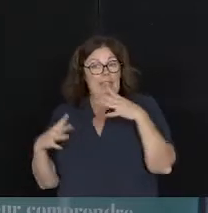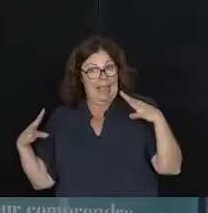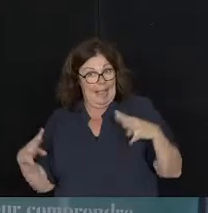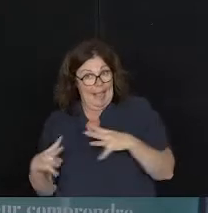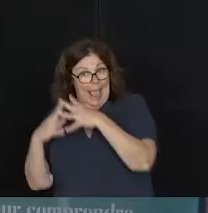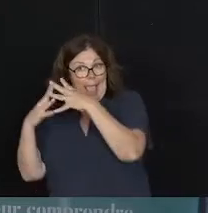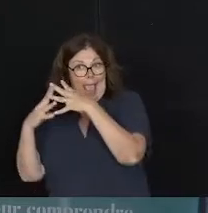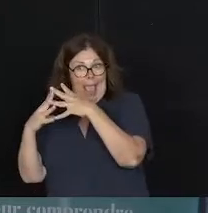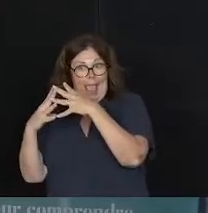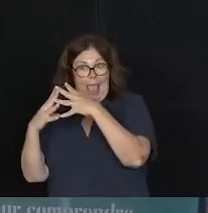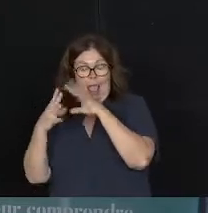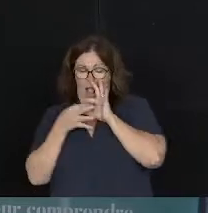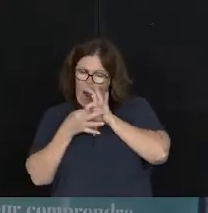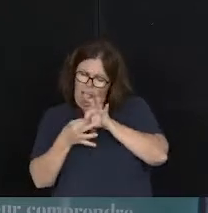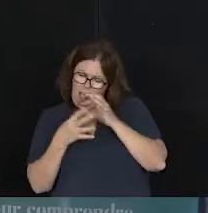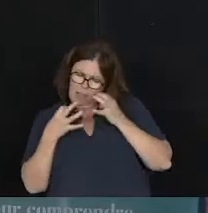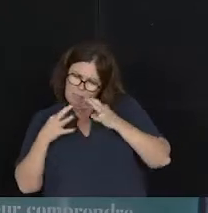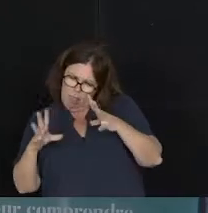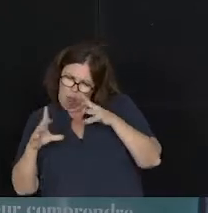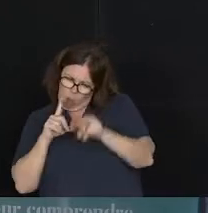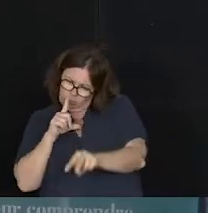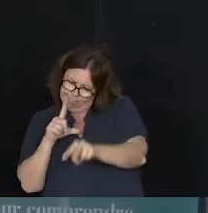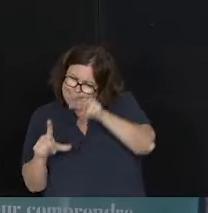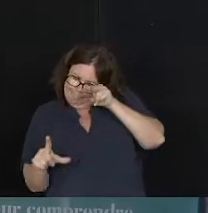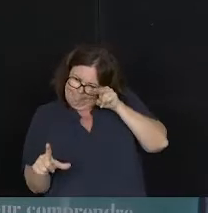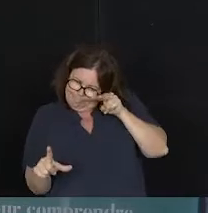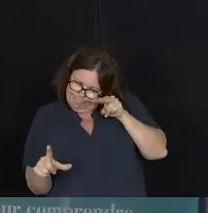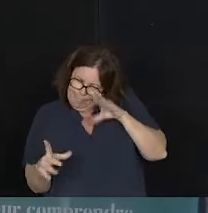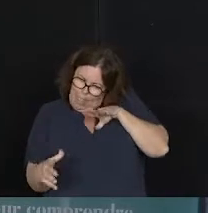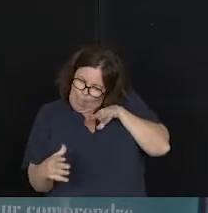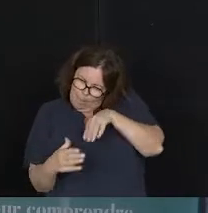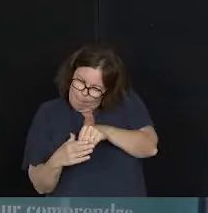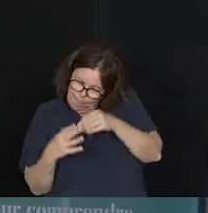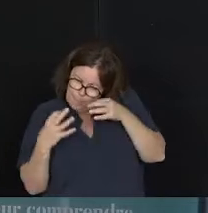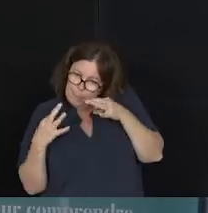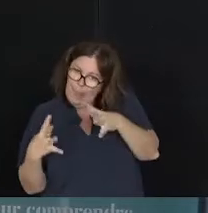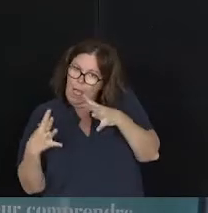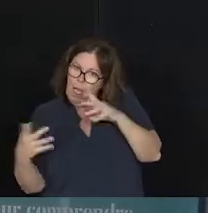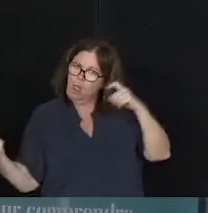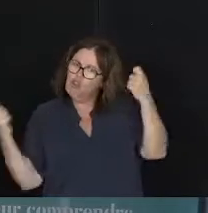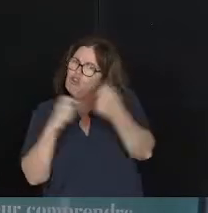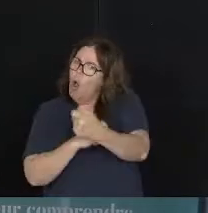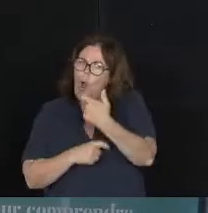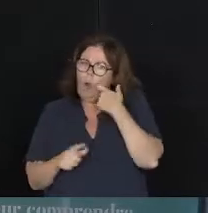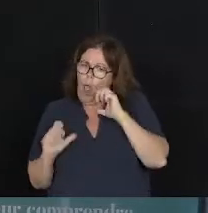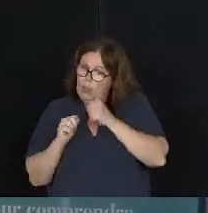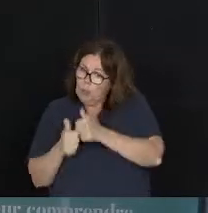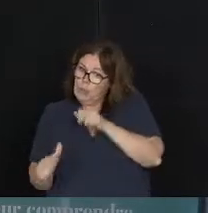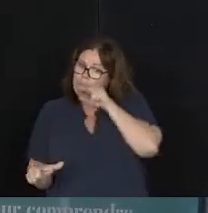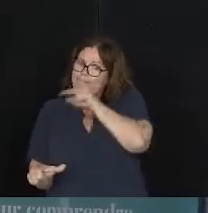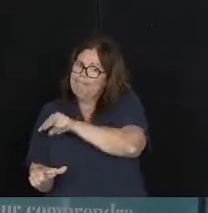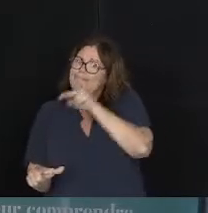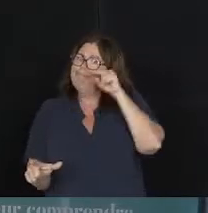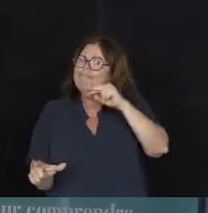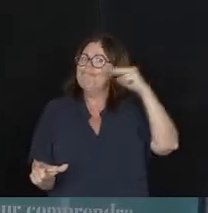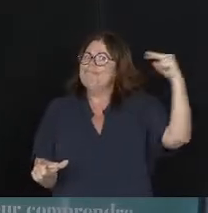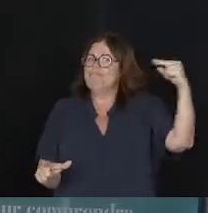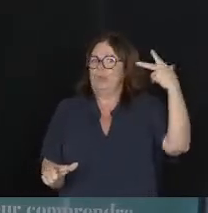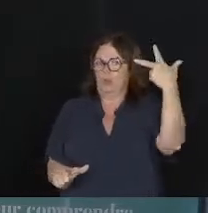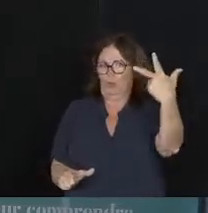change dans le rapport au temps, dans la perception du temps, dans les différentes manières de voir et de vivre le temps? Je passe la parole à Clémentine